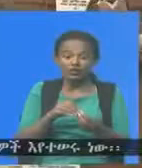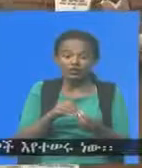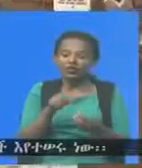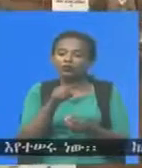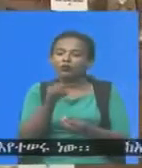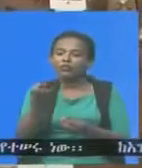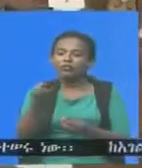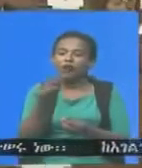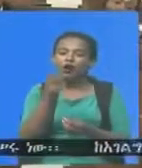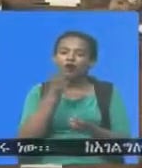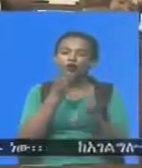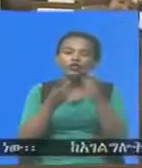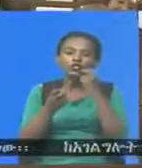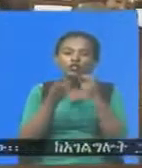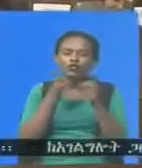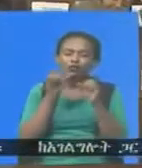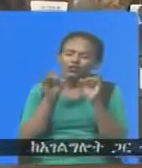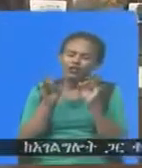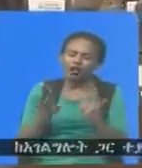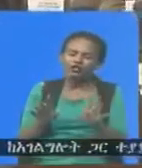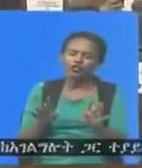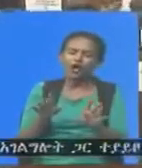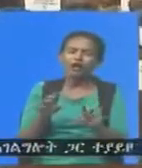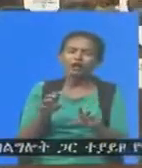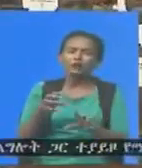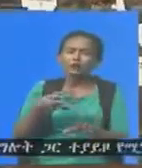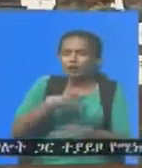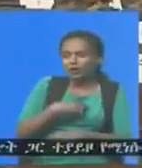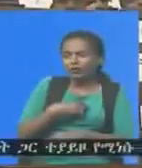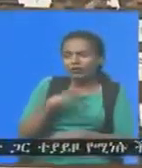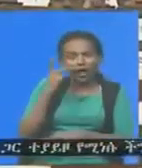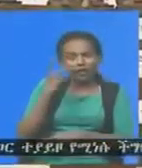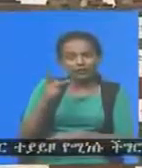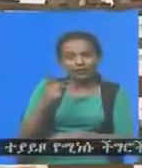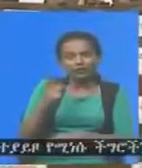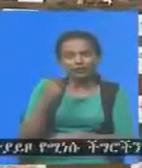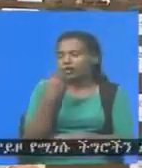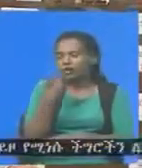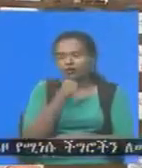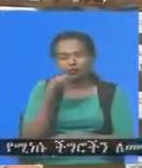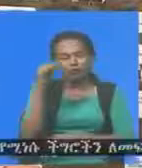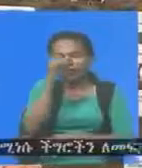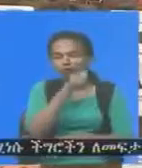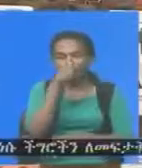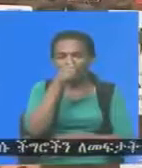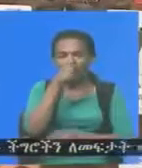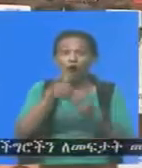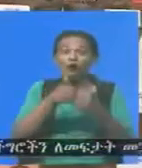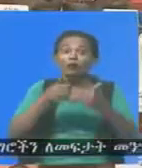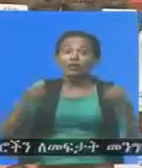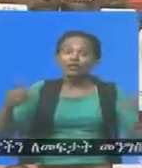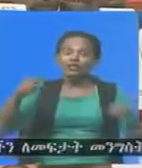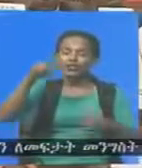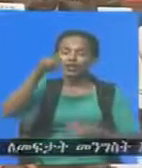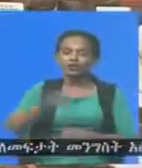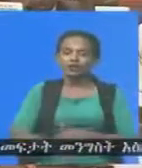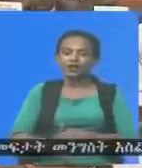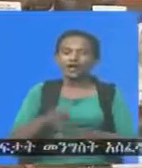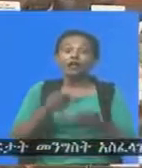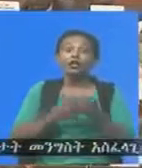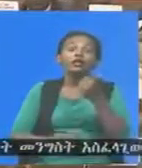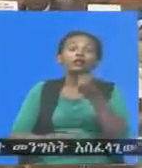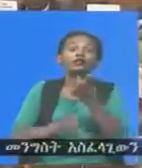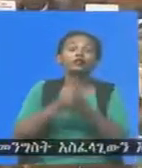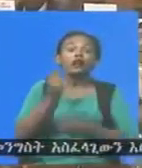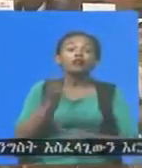በዛ ወንጀል ሐሳብ በጥላቻ በቂ ማየት ለኢትዮጵያ አይበጅም፣ መለየት ያስፈልጋል። ይሄ ጥቃት